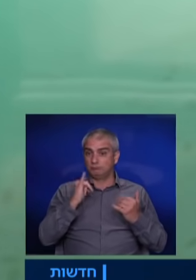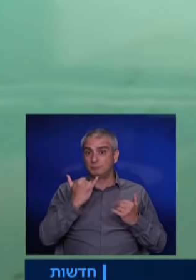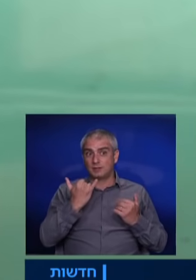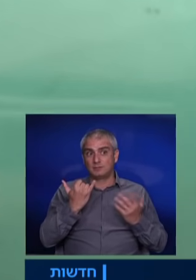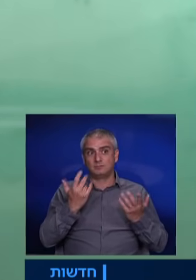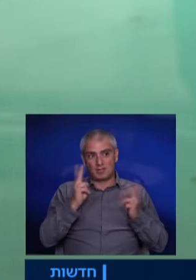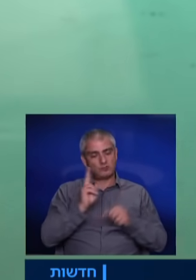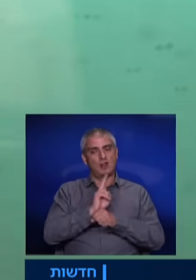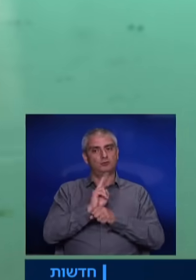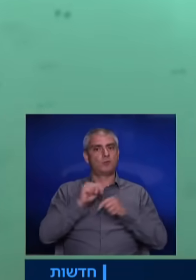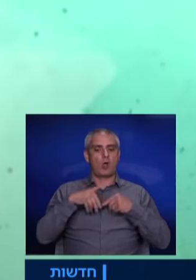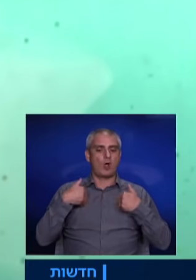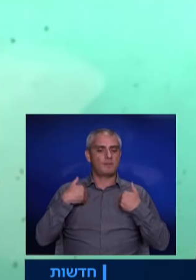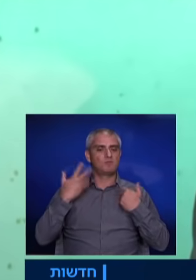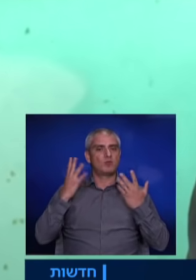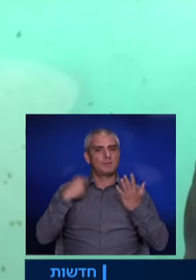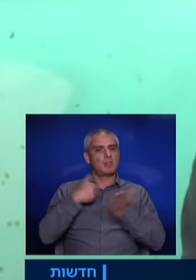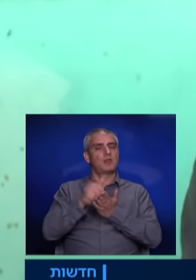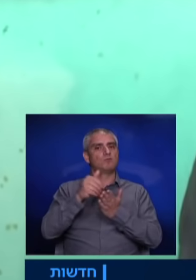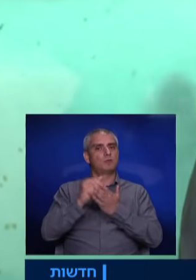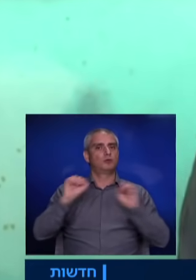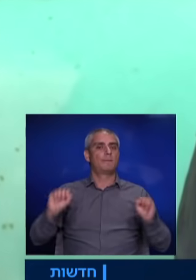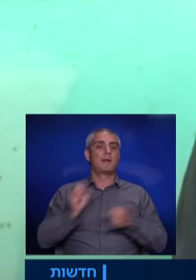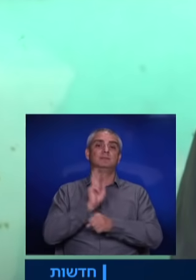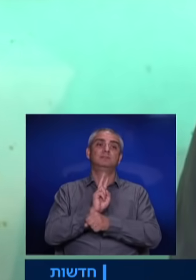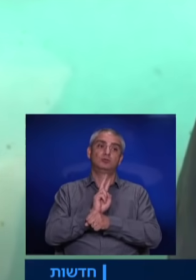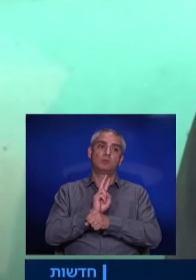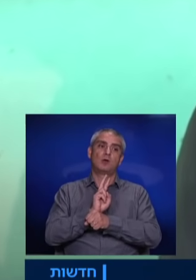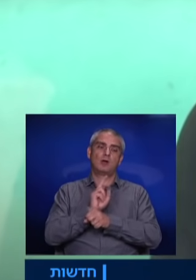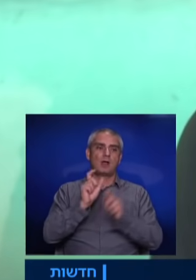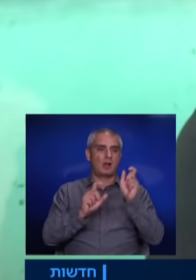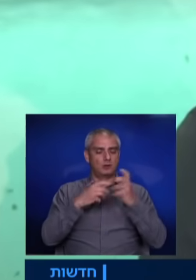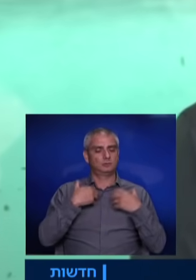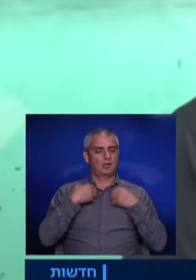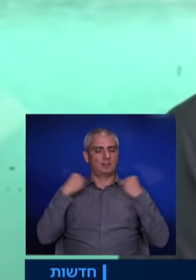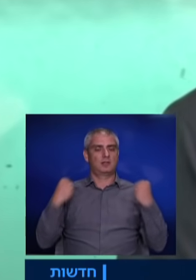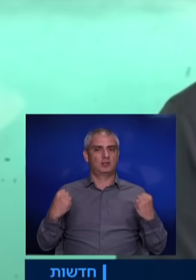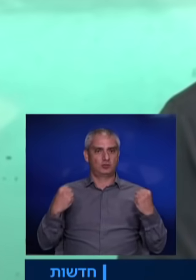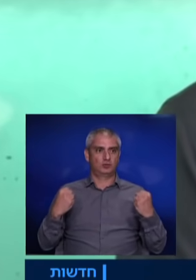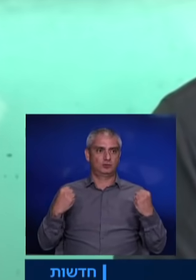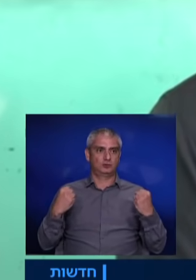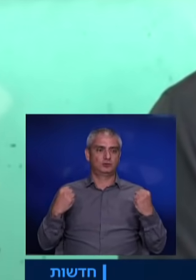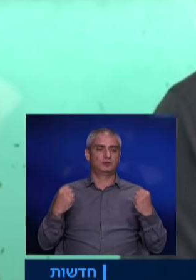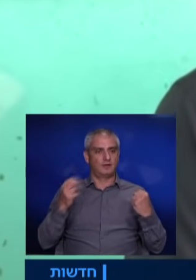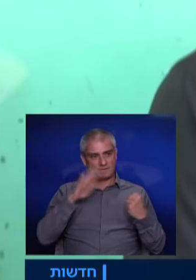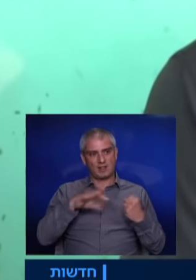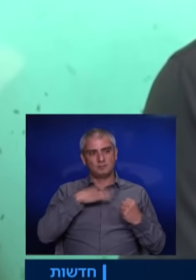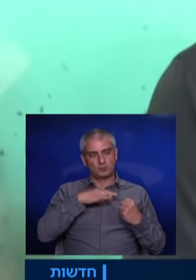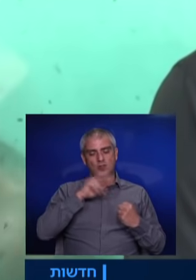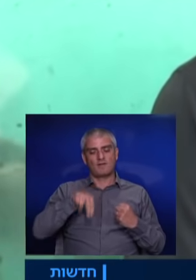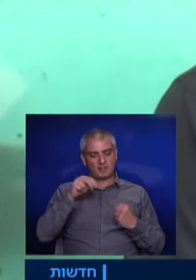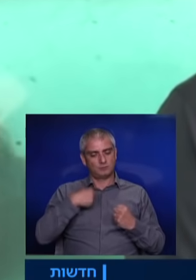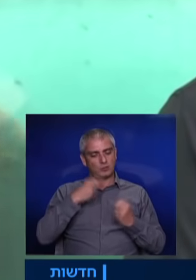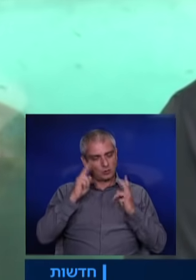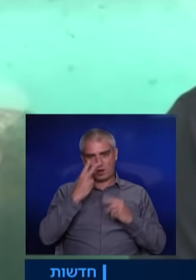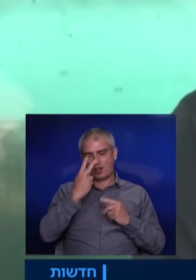אפשר לשמור פה על אופטימיות כל עוד אנחנו ממשיכים את מאמצי השימור. האוכלוסייה הזאת תתאושש, והילדים שלנו והנכדים שלנו יוכלו